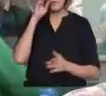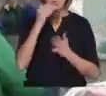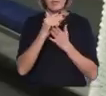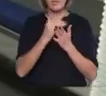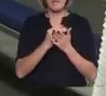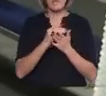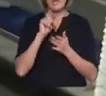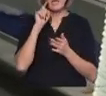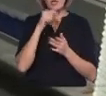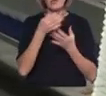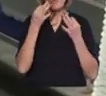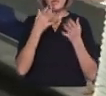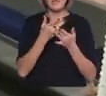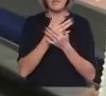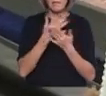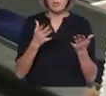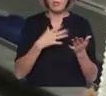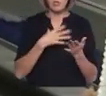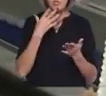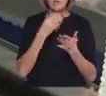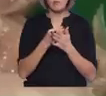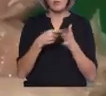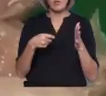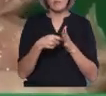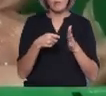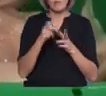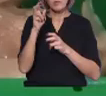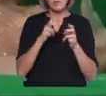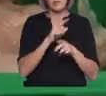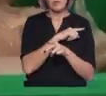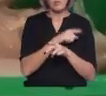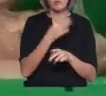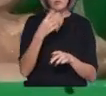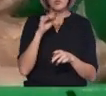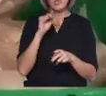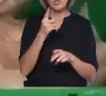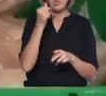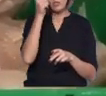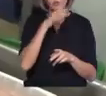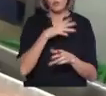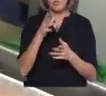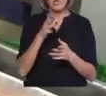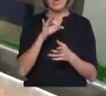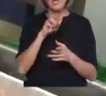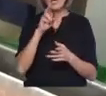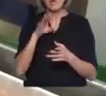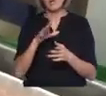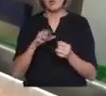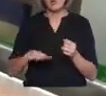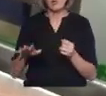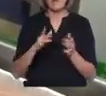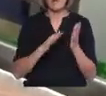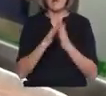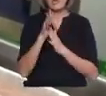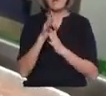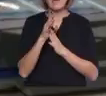программы «Экономика простых вещей» и имеет свой комбикормовый завод мощностью 40 тысяч тонн в год, инкубатории, площадки для